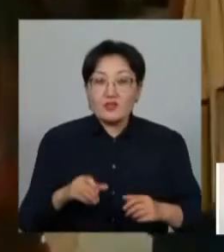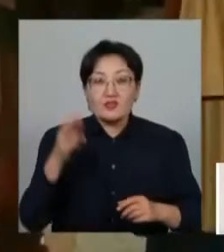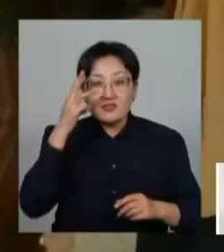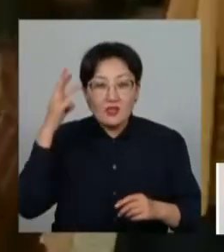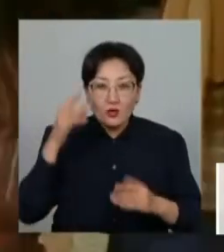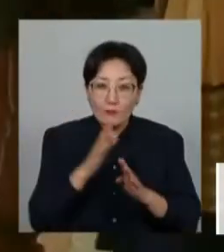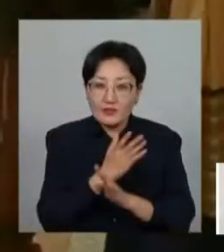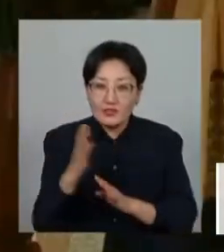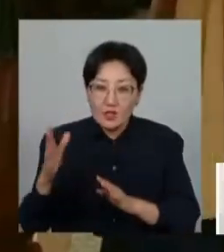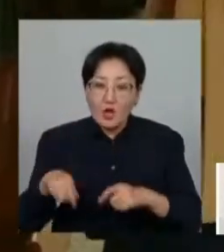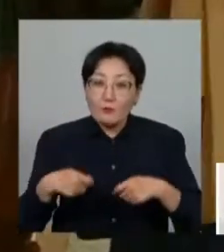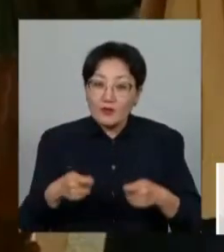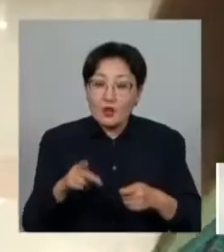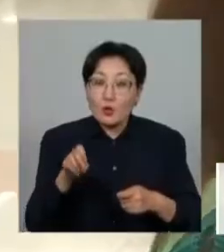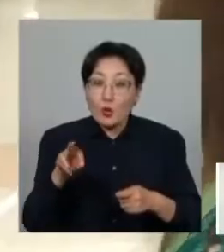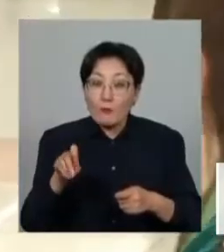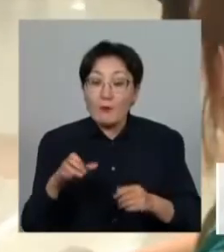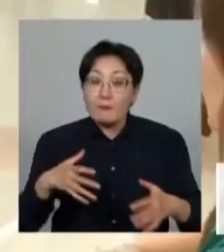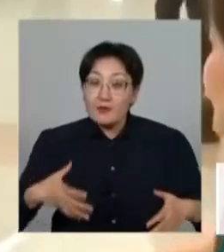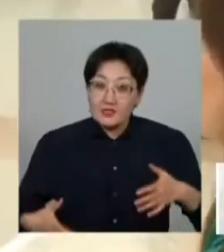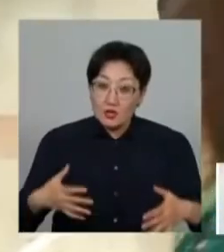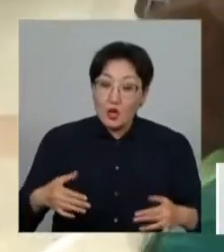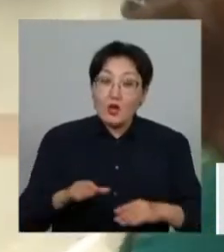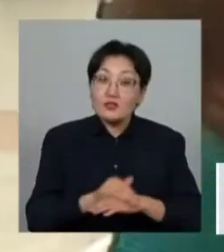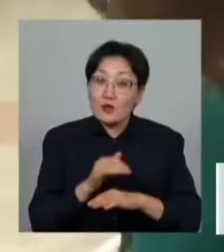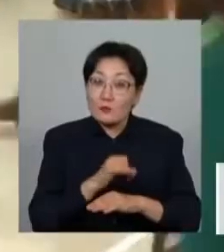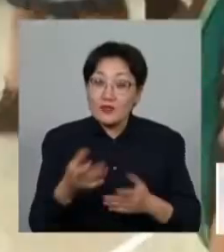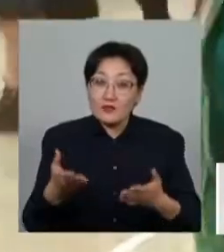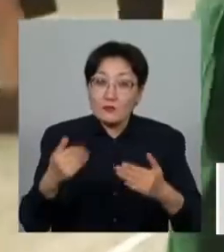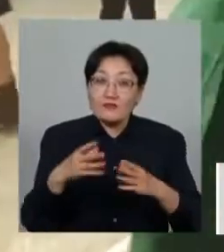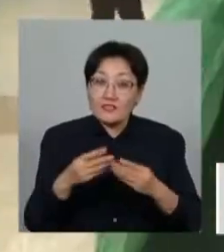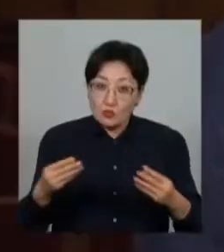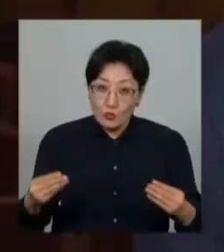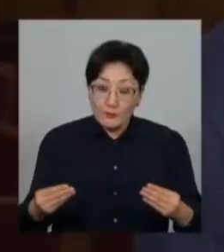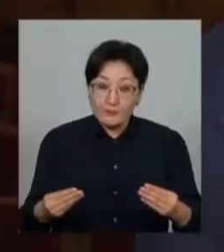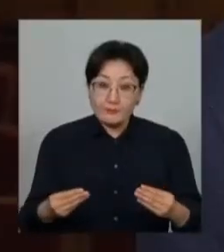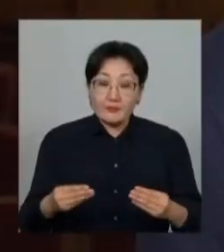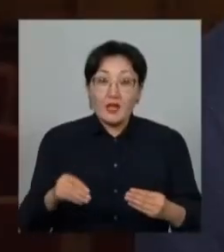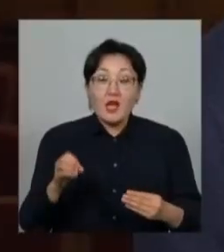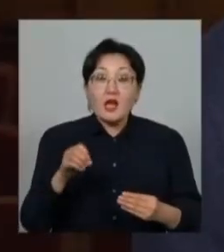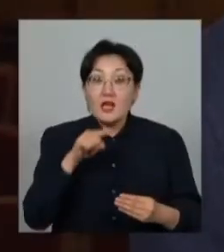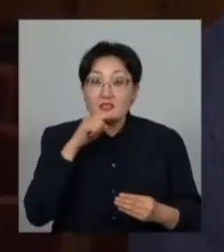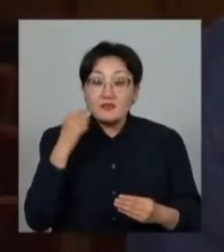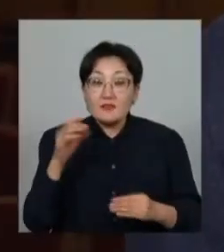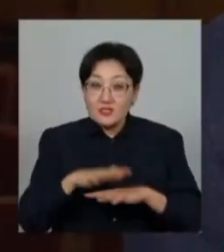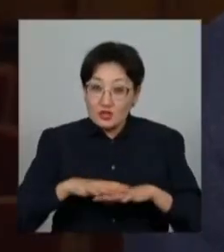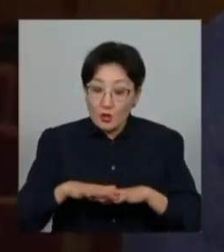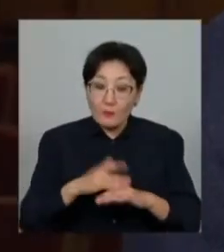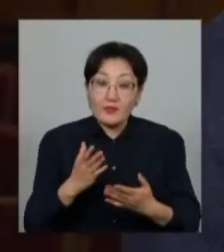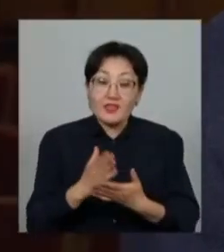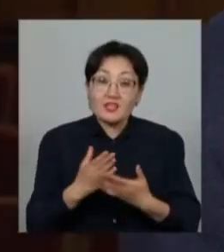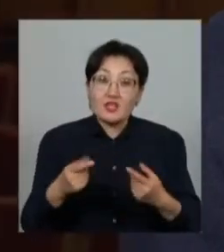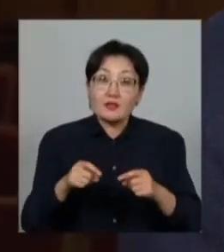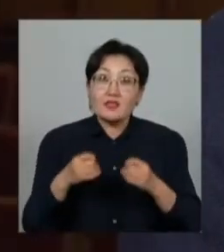Именно первый блин отдавали комам, то есть медведям, чтобы задобрить их и призвать весну. У славянского народа также есть